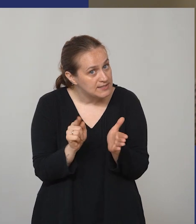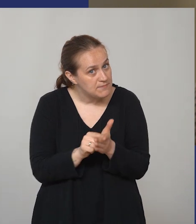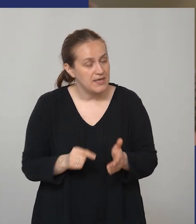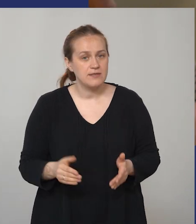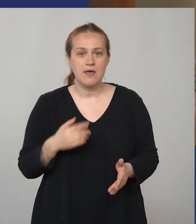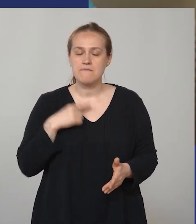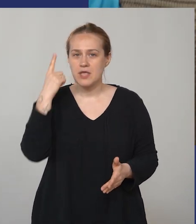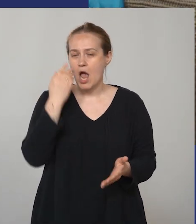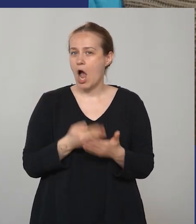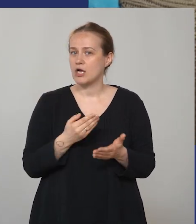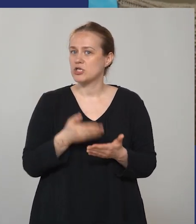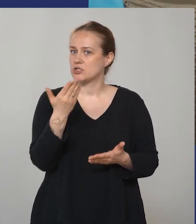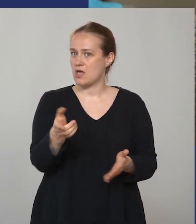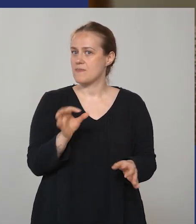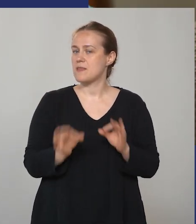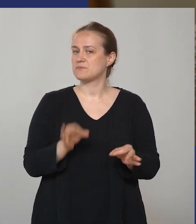справедливо.